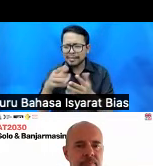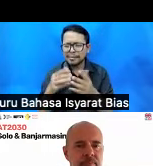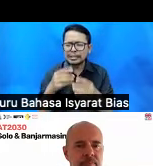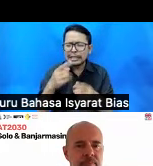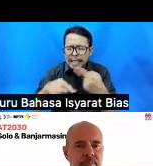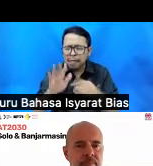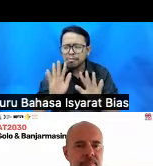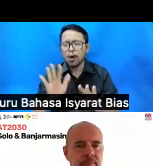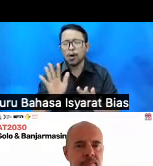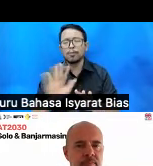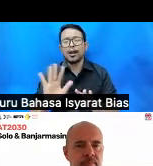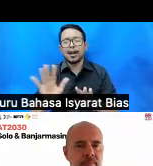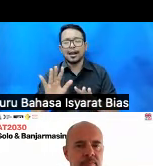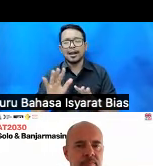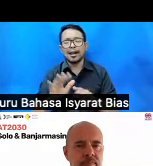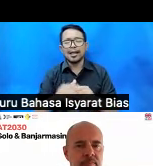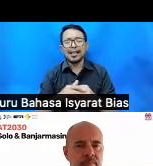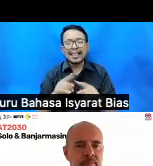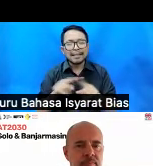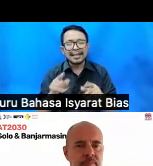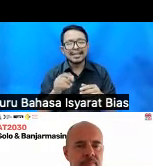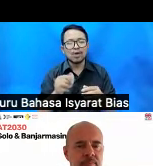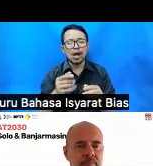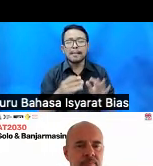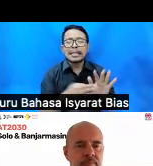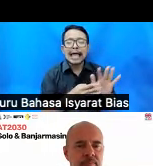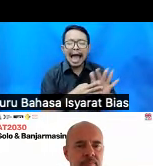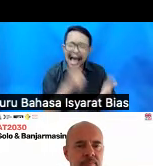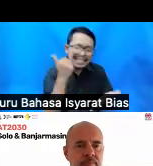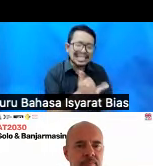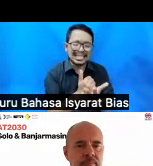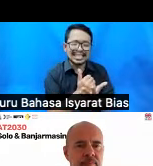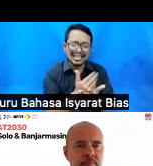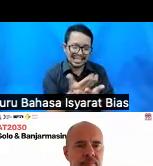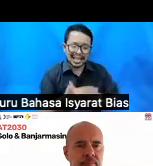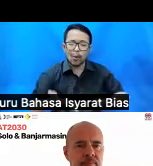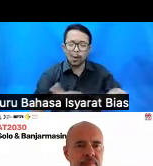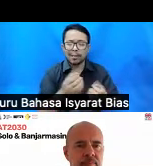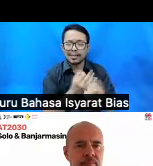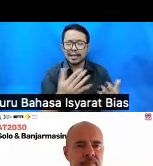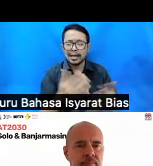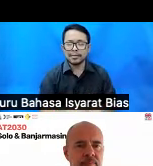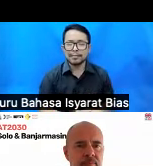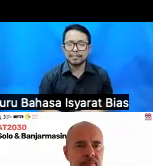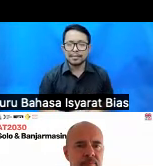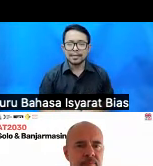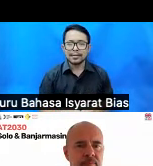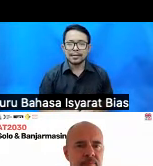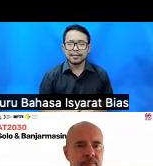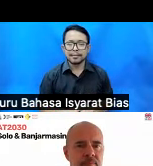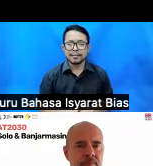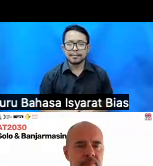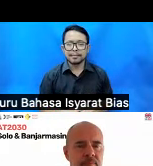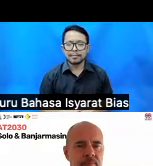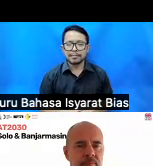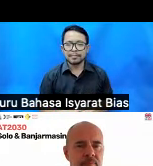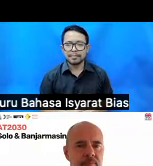tapi juga permasalahan yang sebenarnya ada di masyarakat. atau nantinya akan berada di masyarakat.